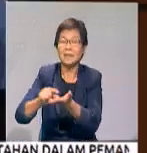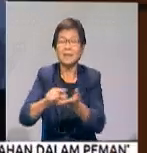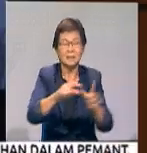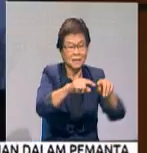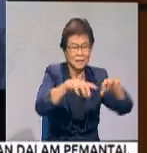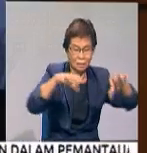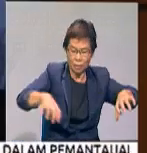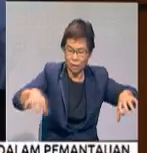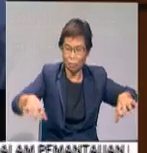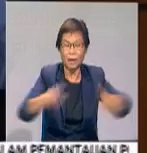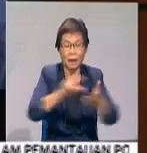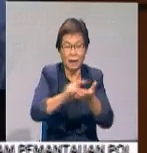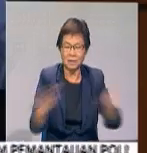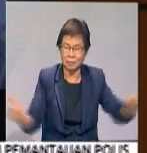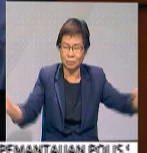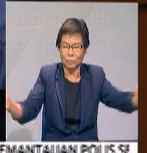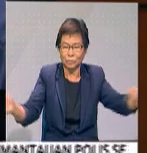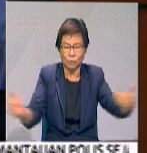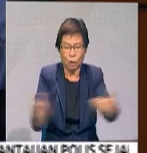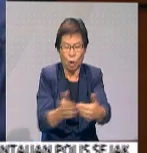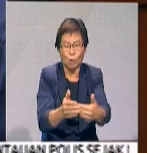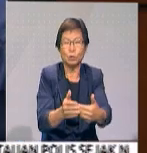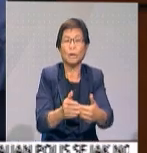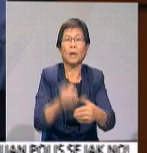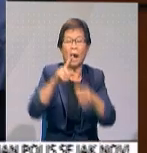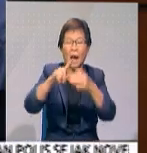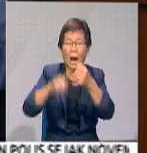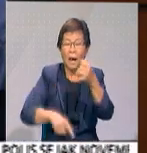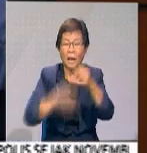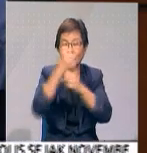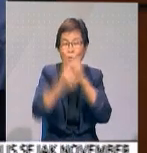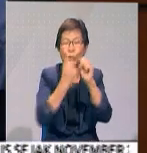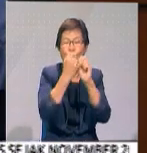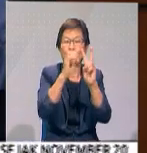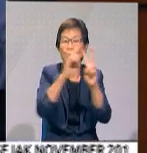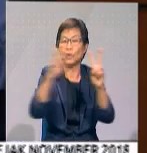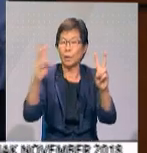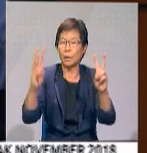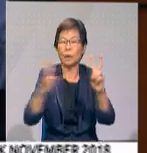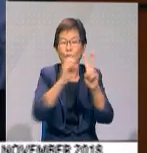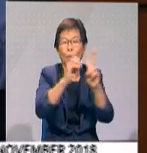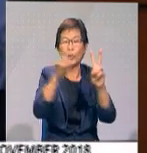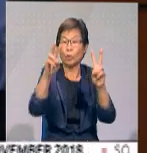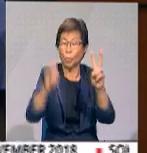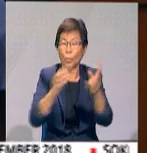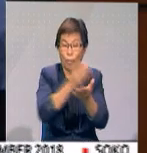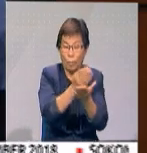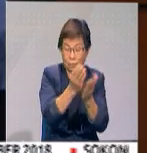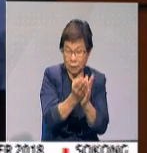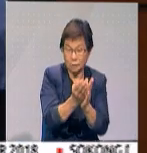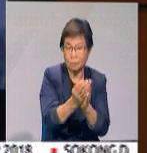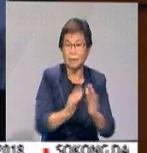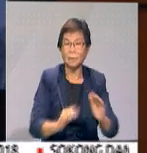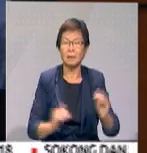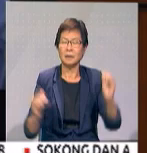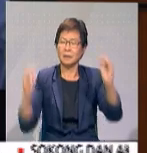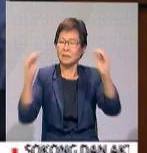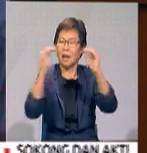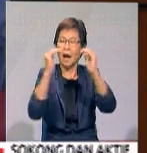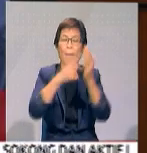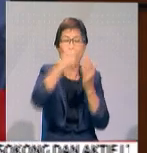Projek ECRL itu akan berakhir pada 2026. Jadi saya mengharapkan bajet 2020 ini sebenarnya selari dengan projek mega